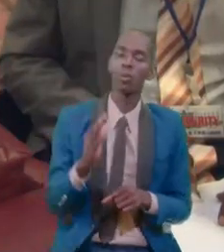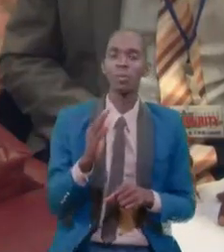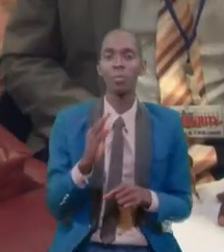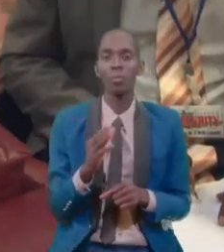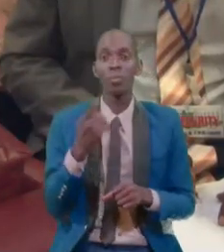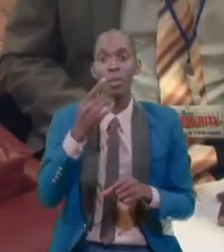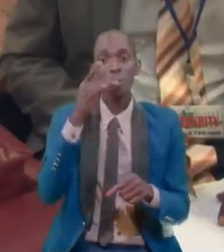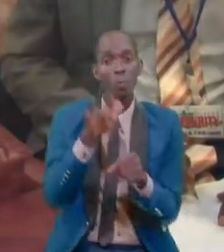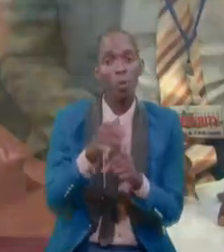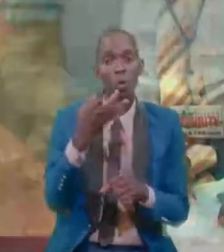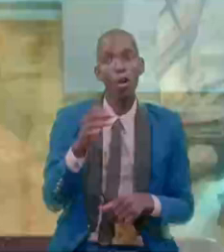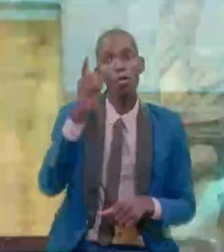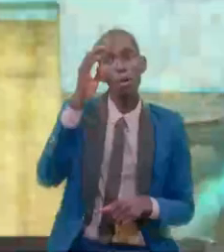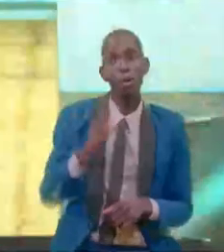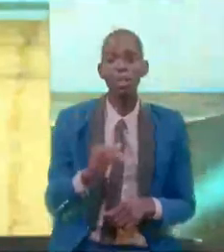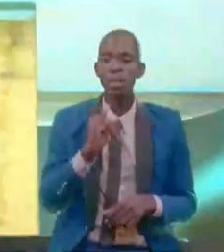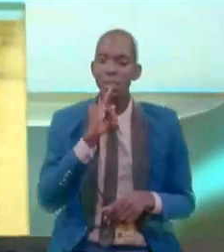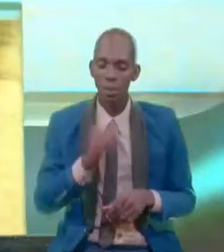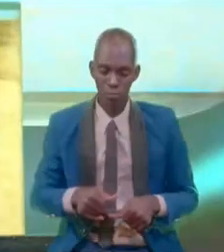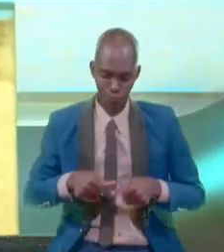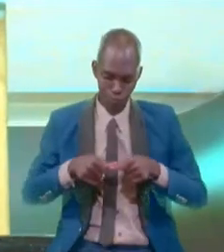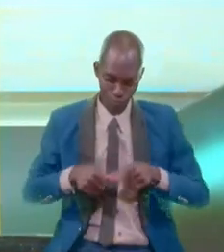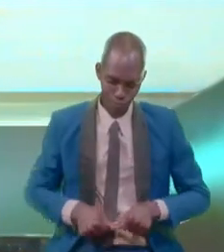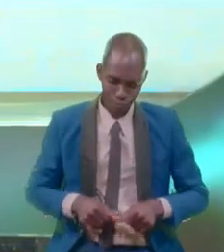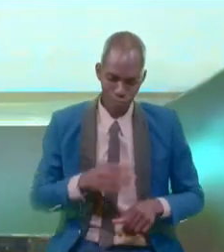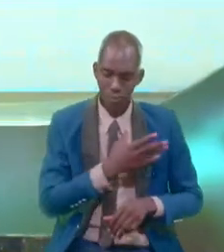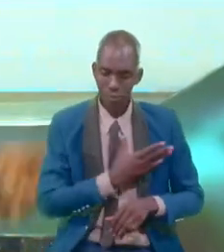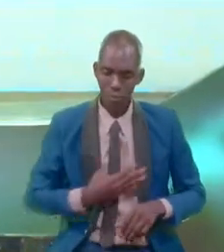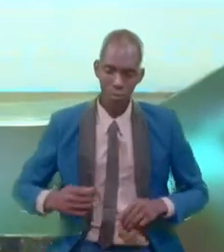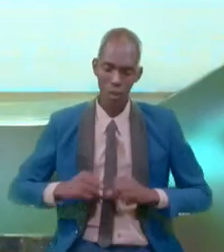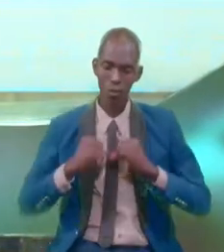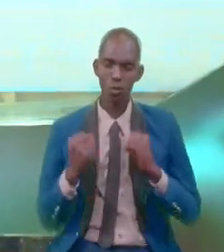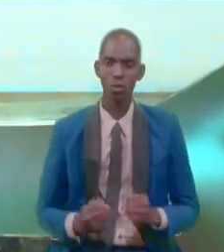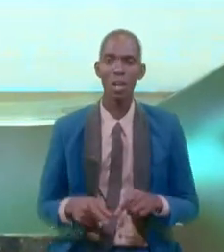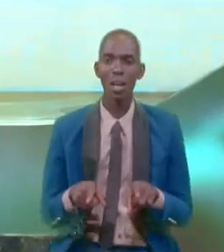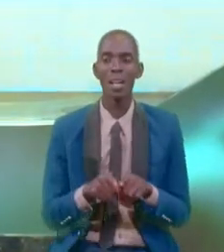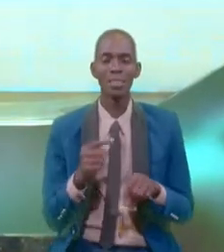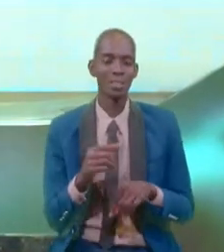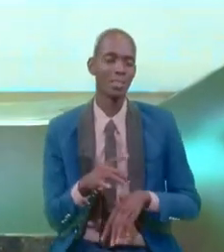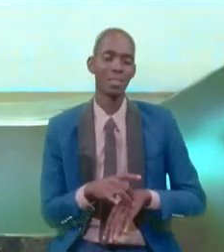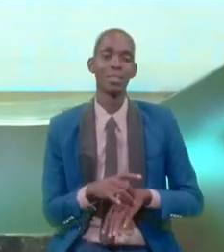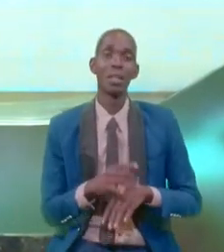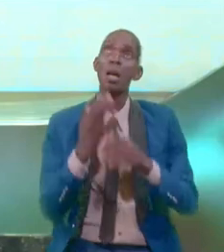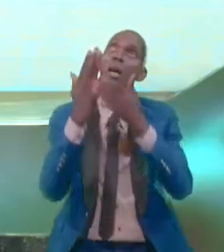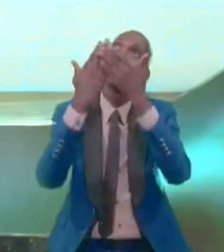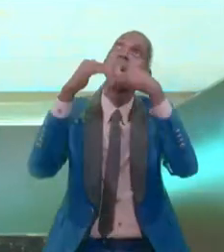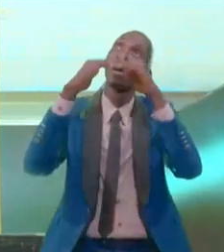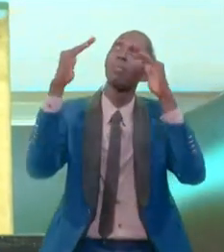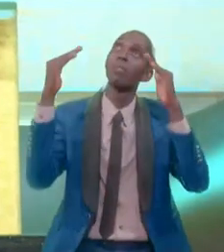est aussi absolue, totale, entière que l'air que nous respirons. La promesse de Dieu est stable et ferme comme la terre.